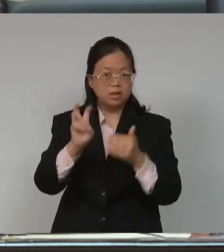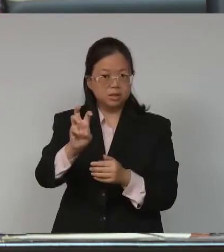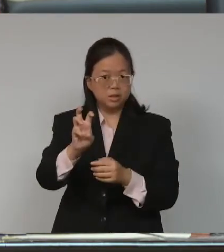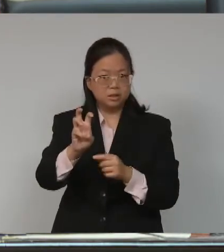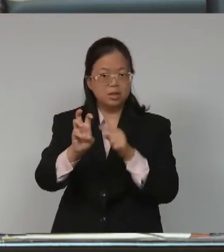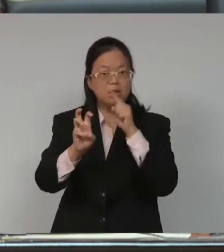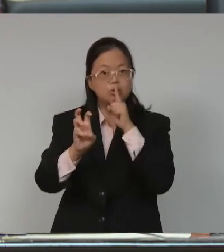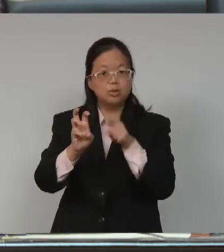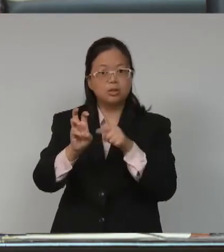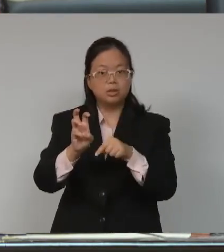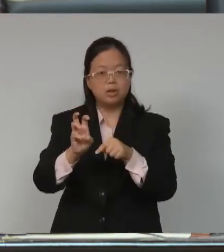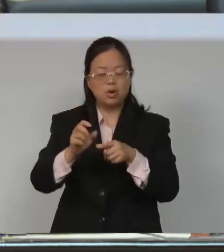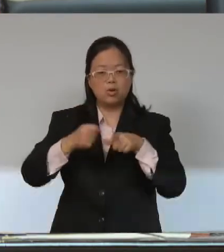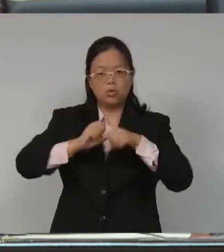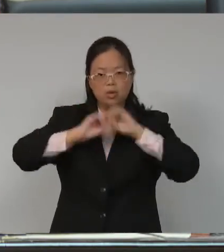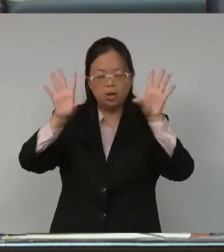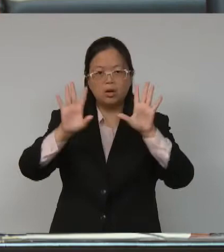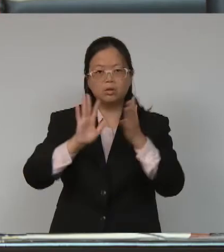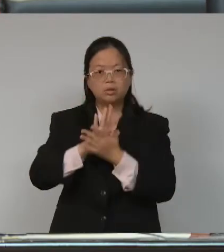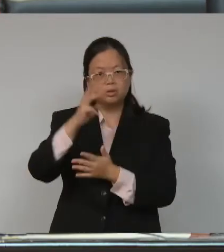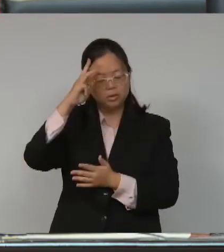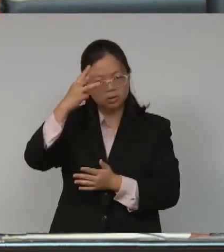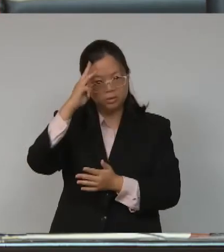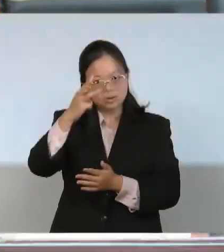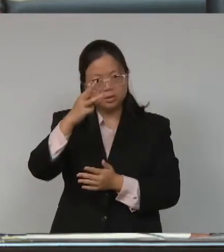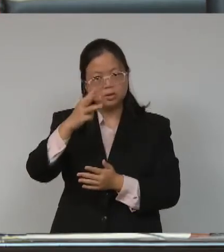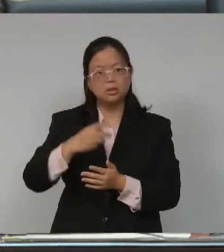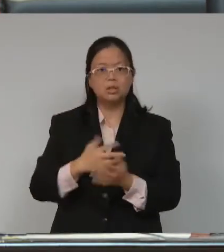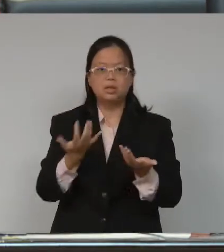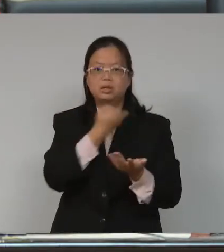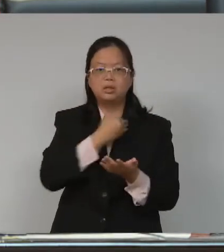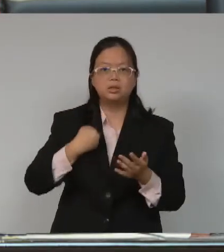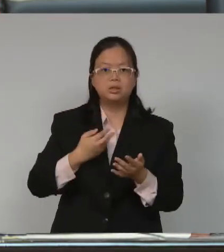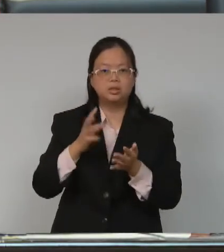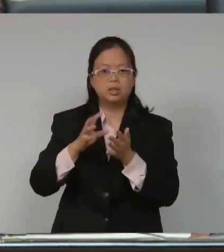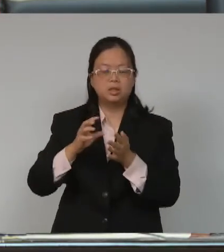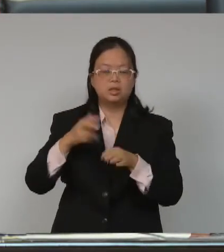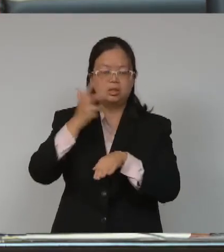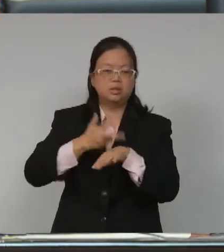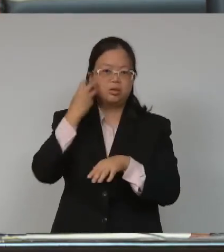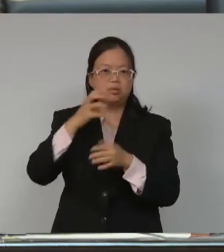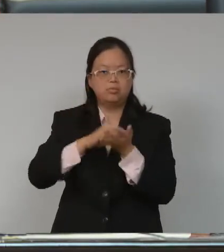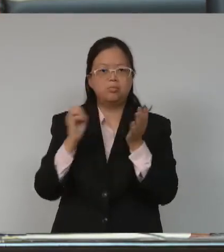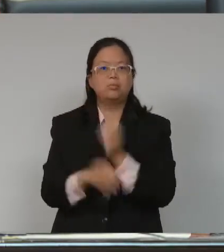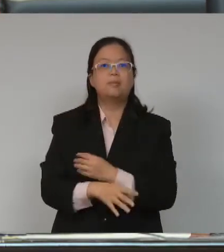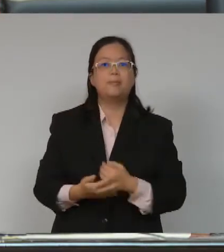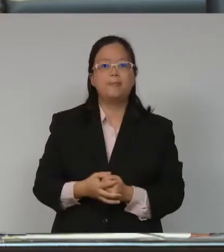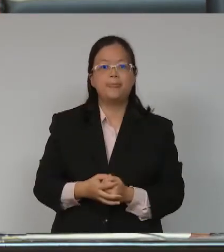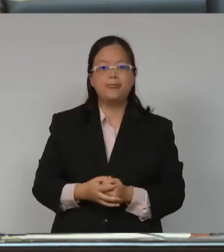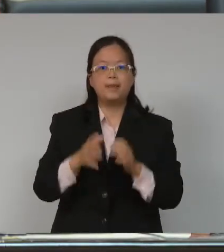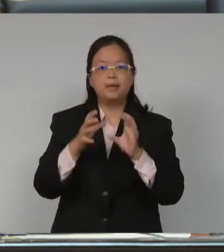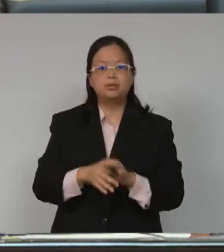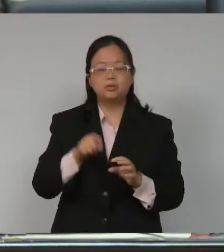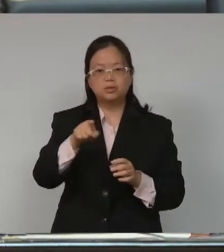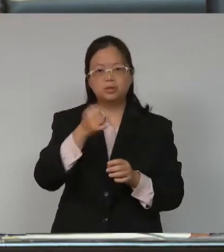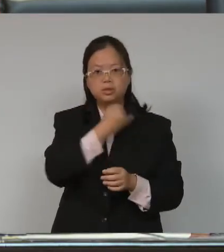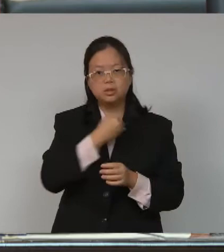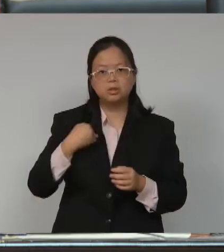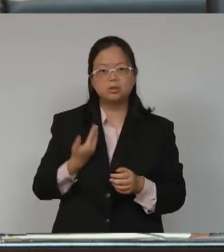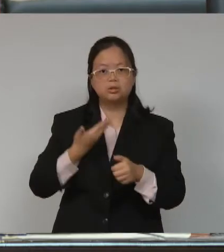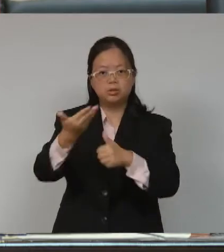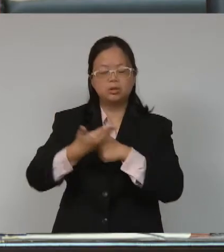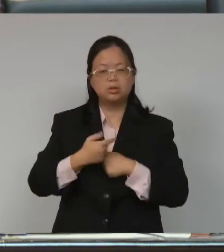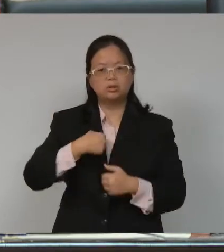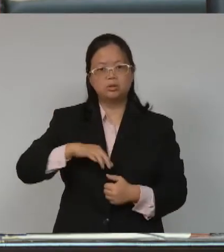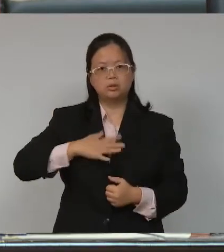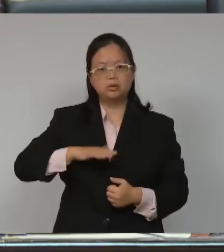他就失其效力，但他变成就是说他会赋予，他就给予立法者。就进一步还有比较大的一个行程空间去决定说，哦，那我接